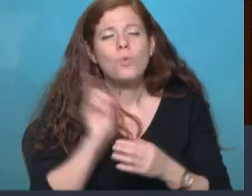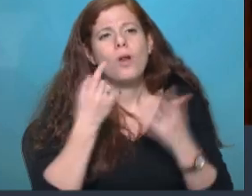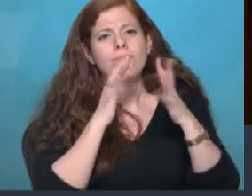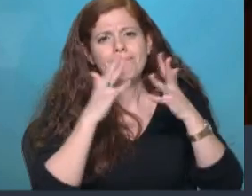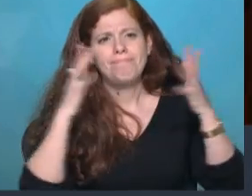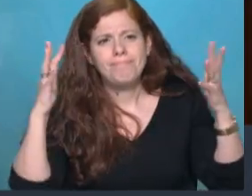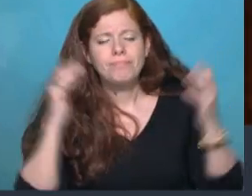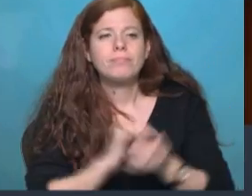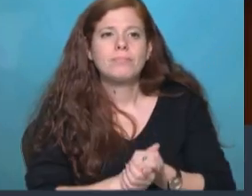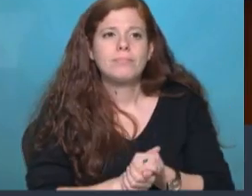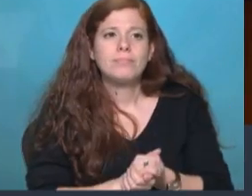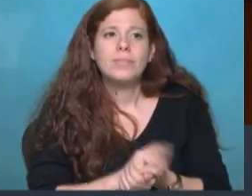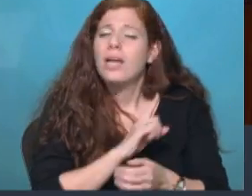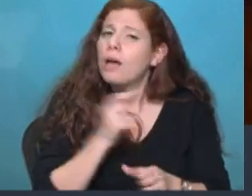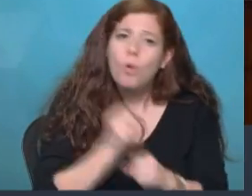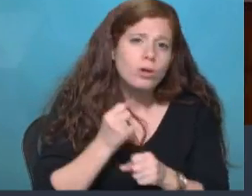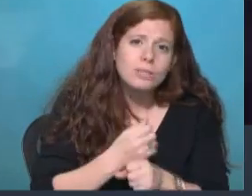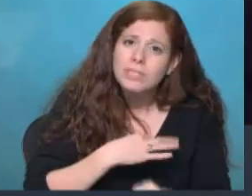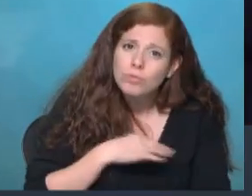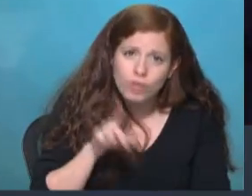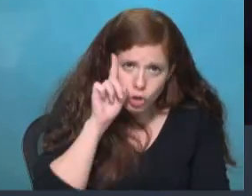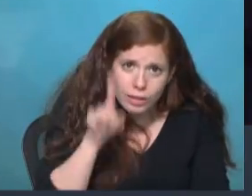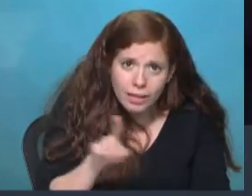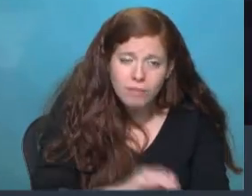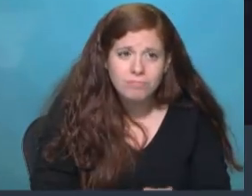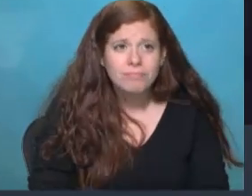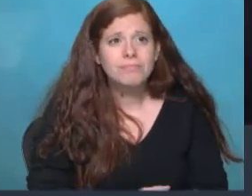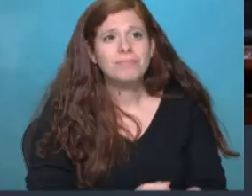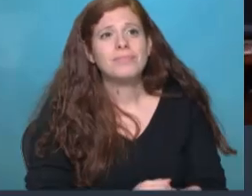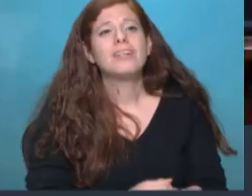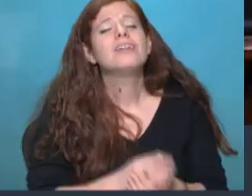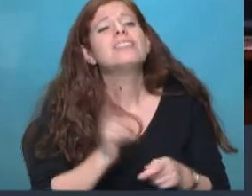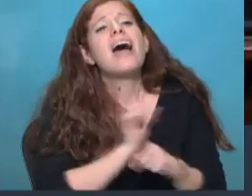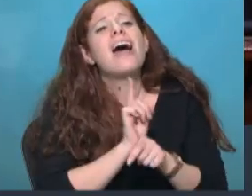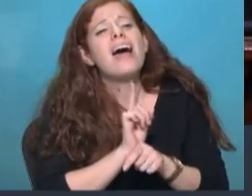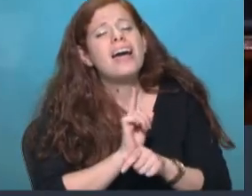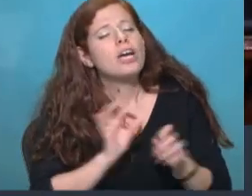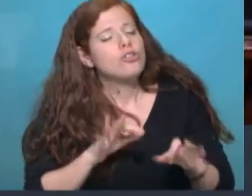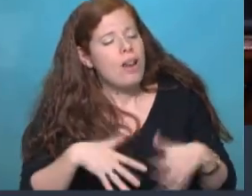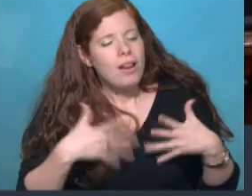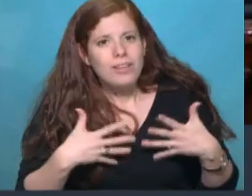They wouldn't do that for me, Judah. היה זה רגע בודד של התרוממות רוח אמש.